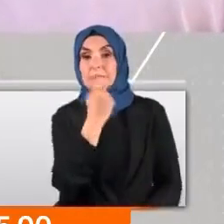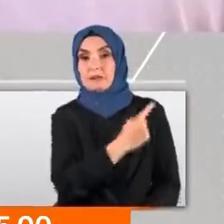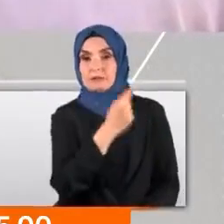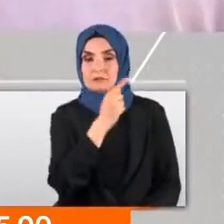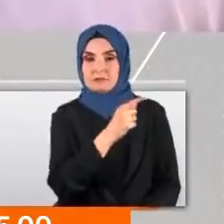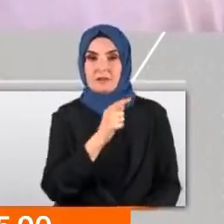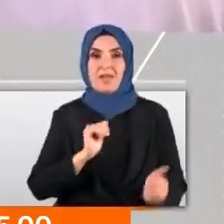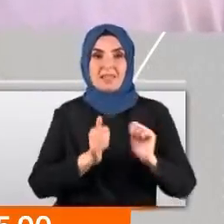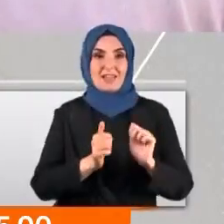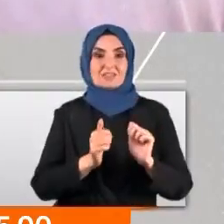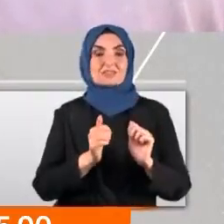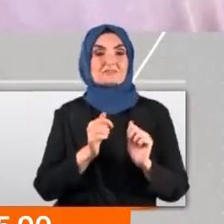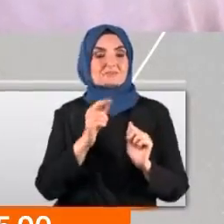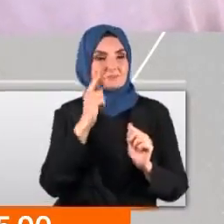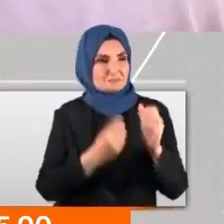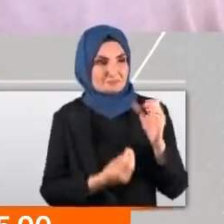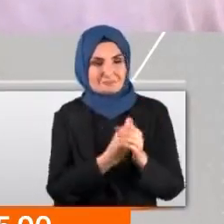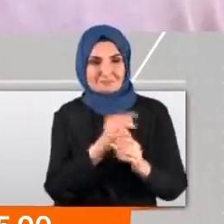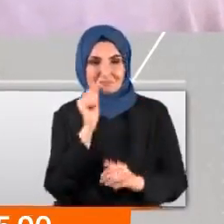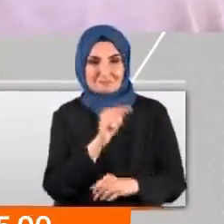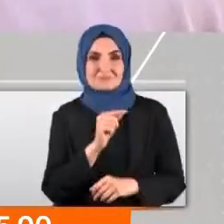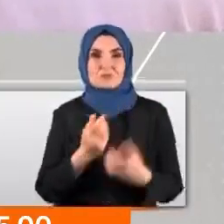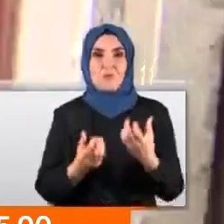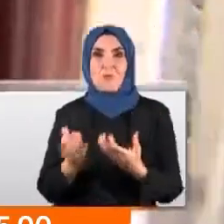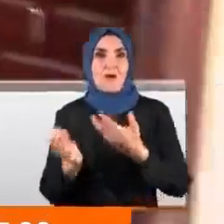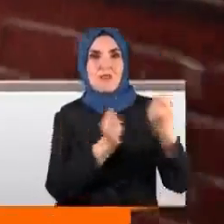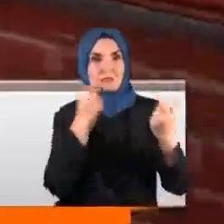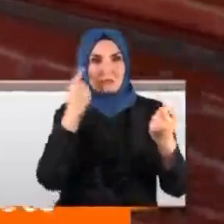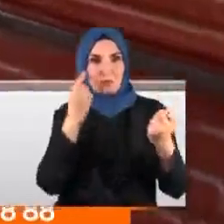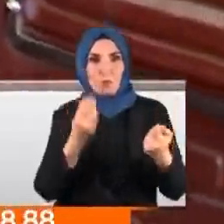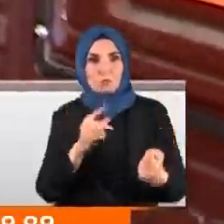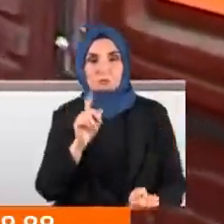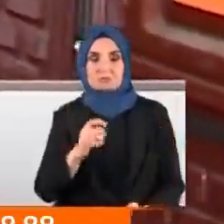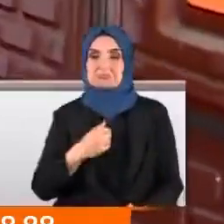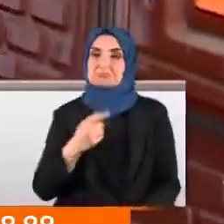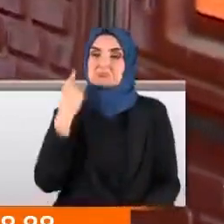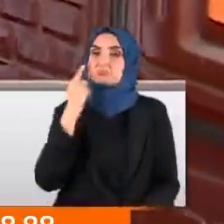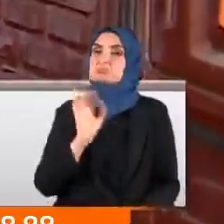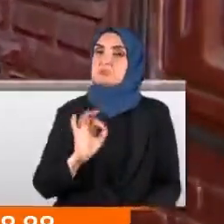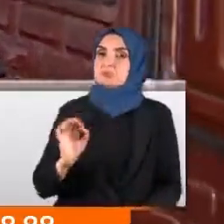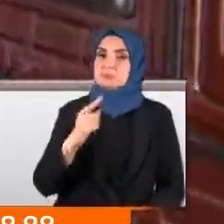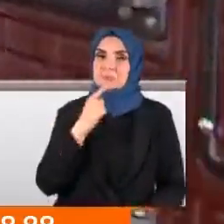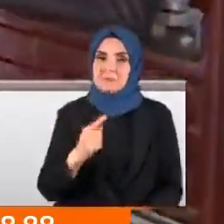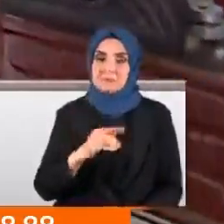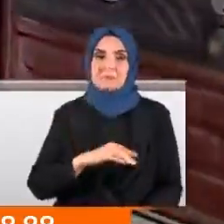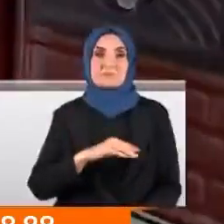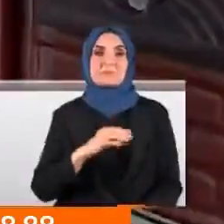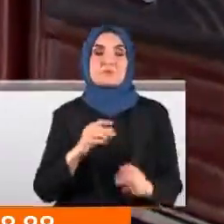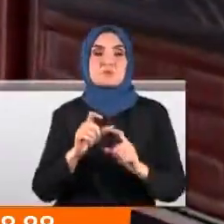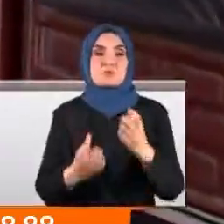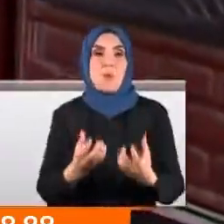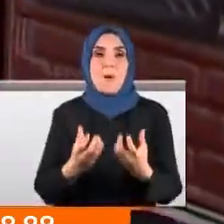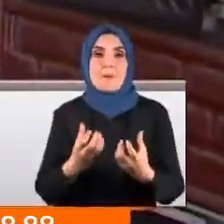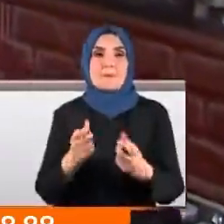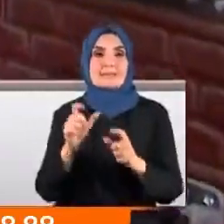düşünür müydünüz peki? Vallahi hiç düşünmezdim. Bu kadar da olacağını hiç düşünmezdim. Avrupa'da soba siparişleri epey arttı. Bu talep Eminönü'ndeki